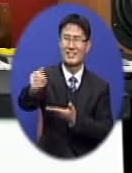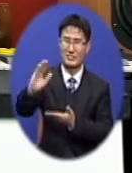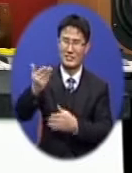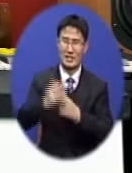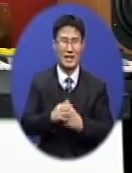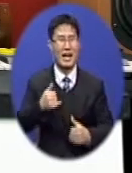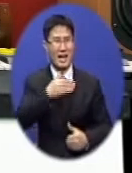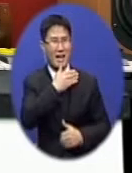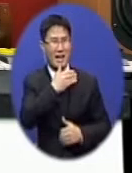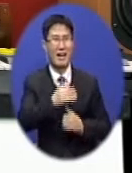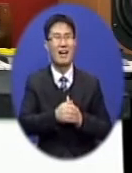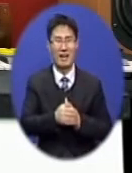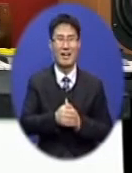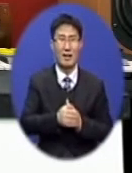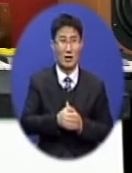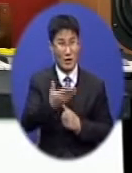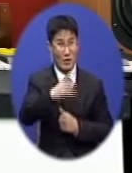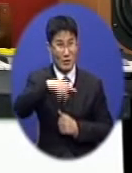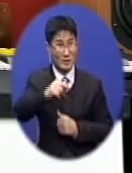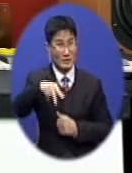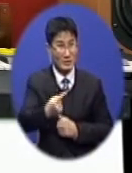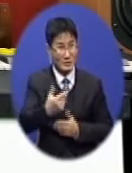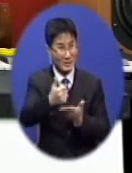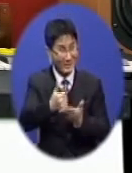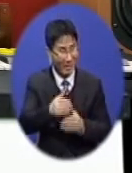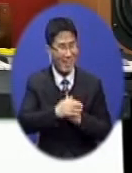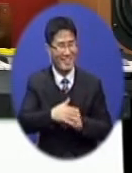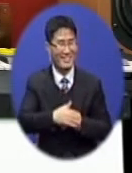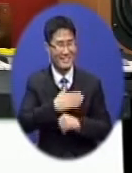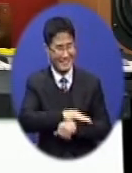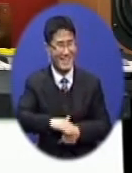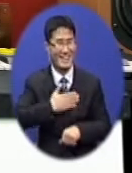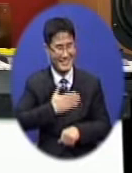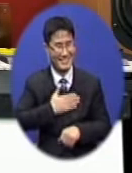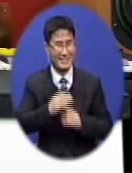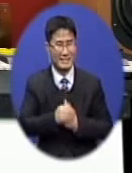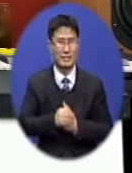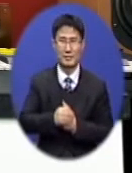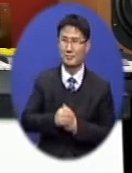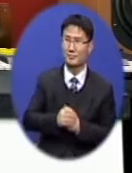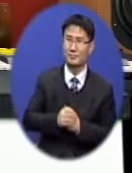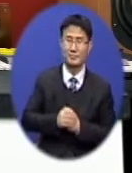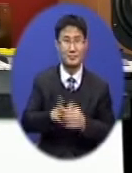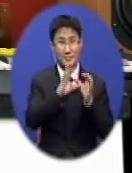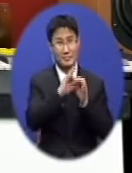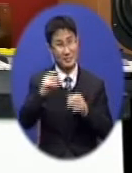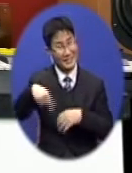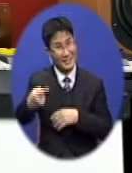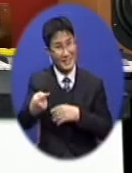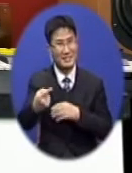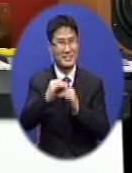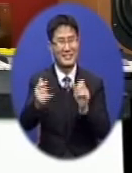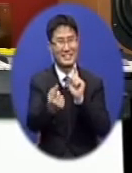이야, 어쨌든 원조님 잘 알았습니다. 원조님입니다. 예, 예. 자, 계속해서 다음 분